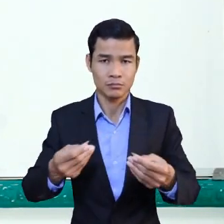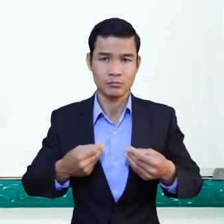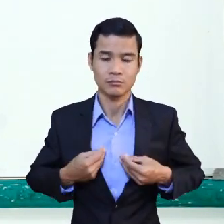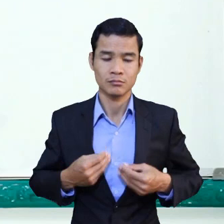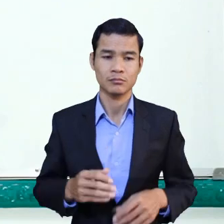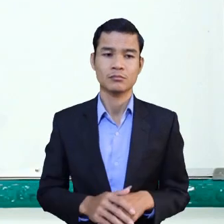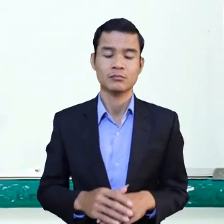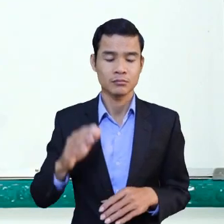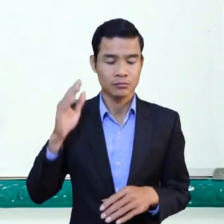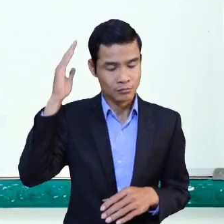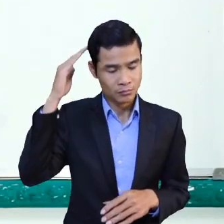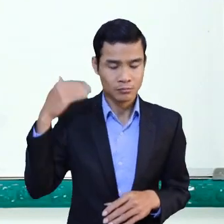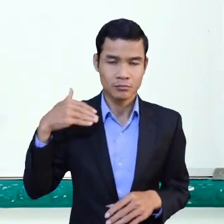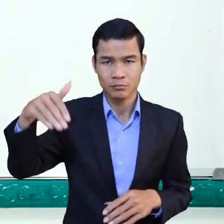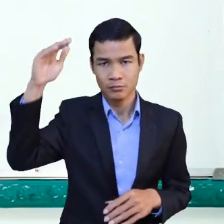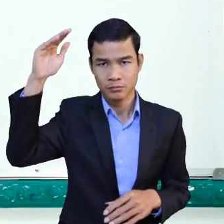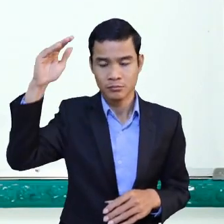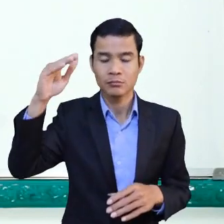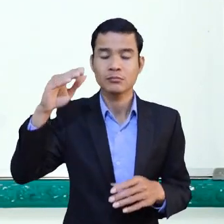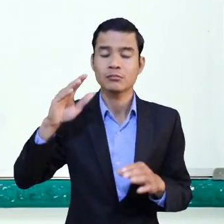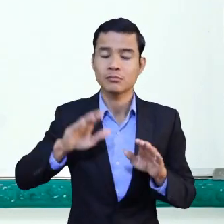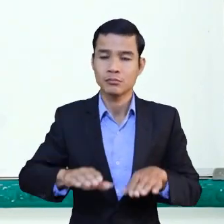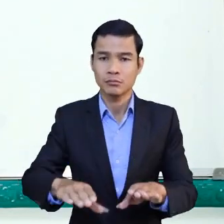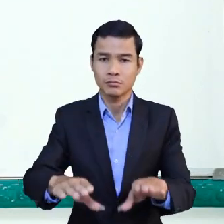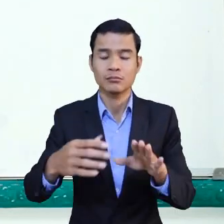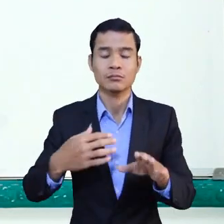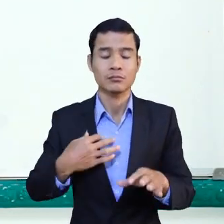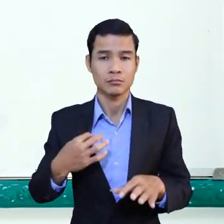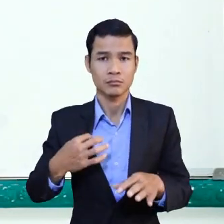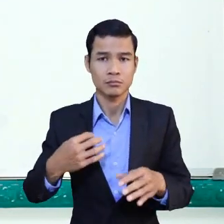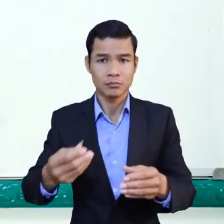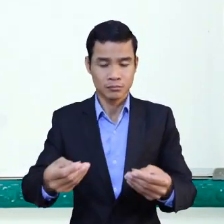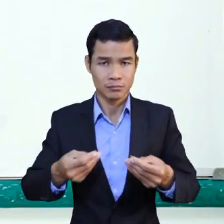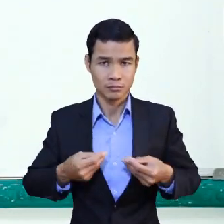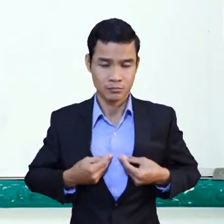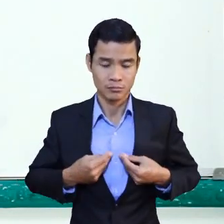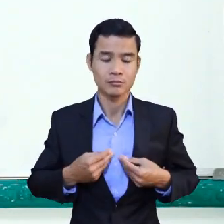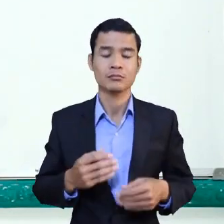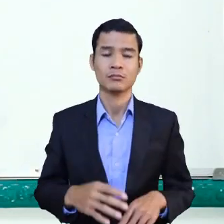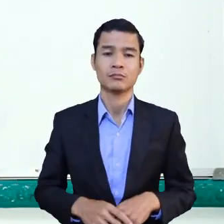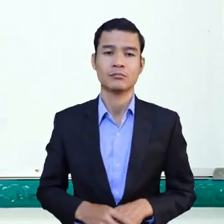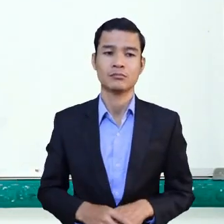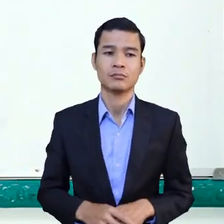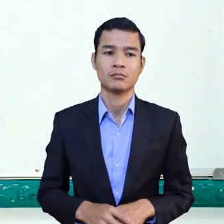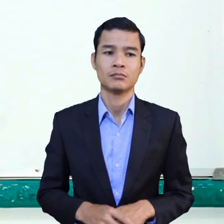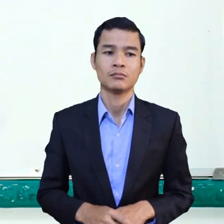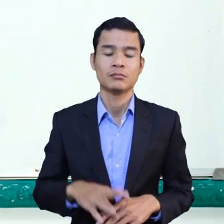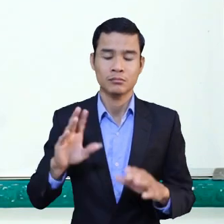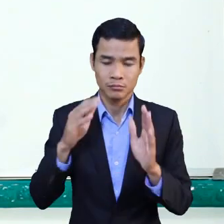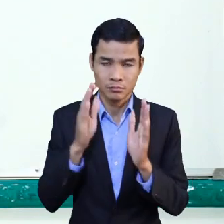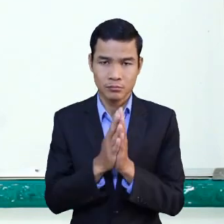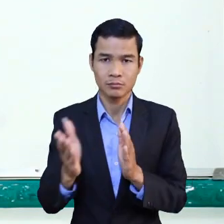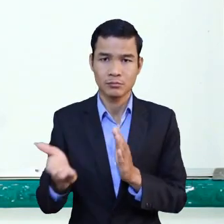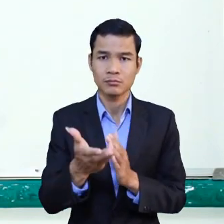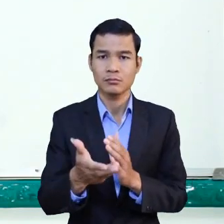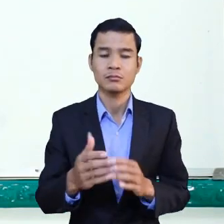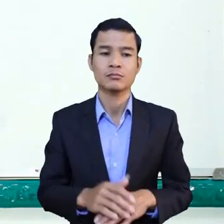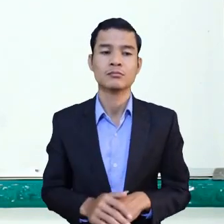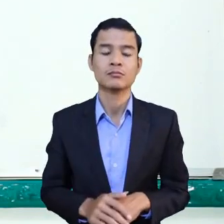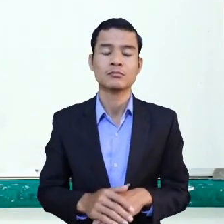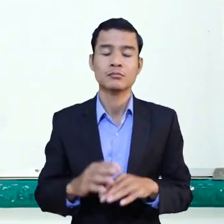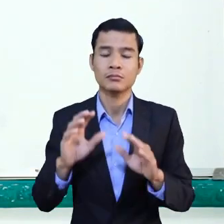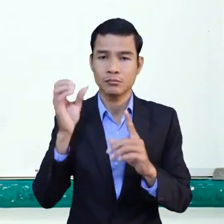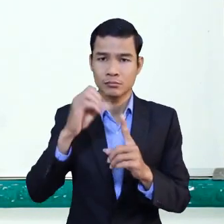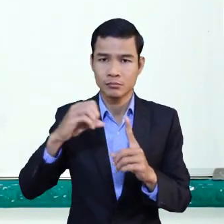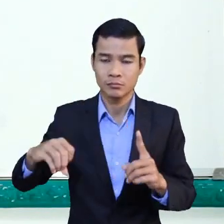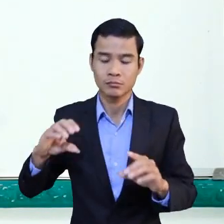ងទៀតបងស្រីខ្ញុំចា D អាវឲ្យខ្ញុំចាអរគុណកូនយ៉ាងល